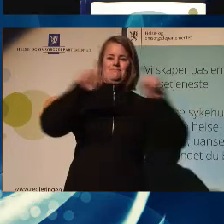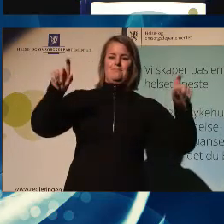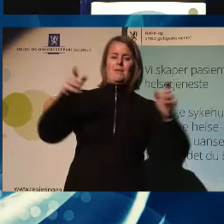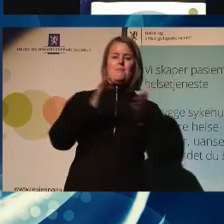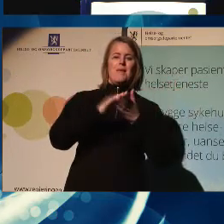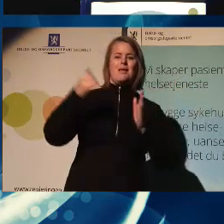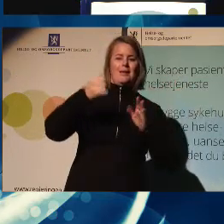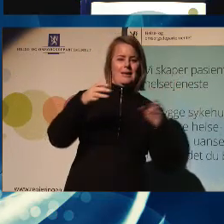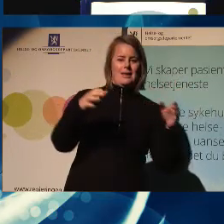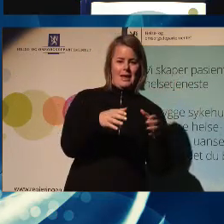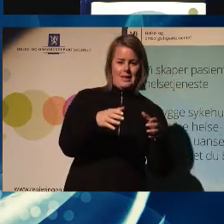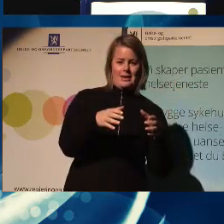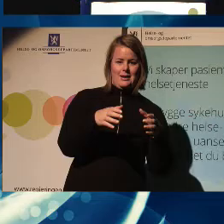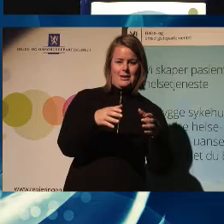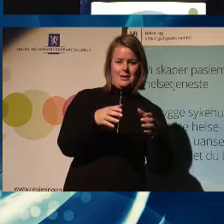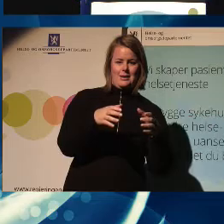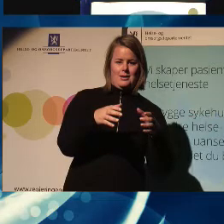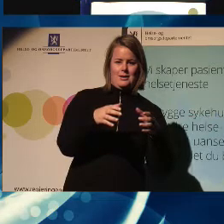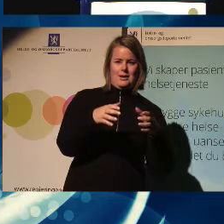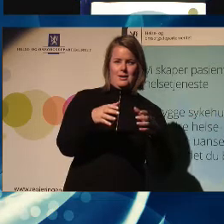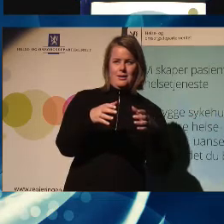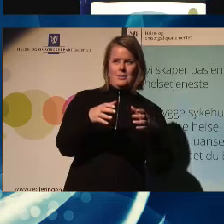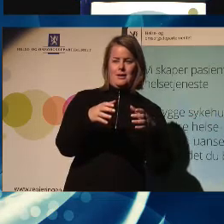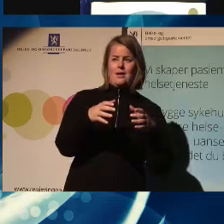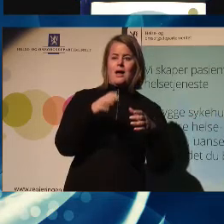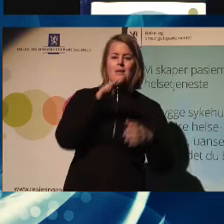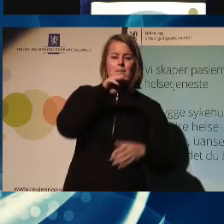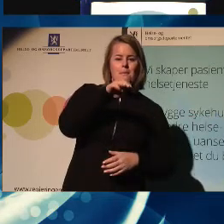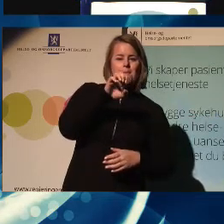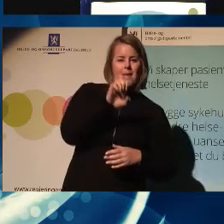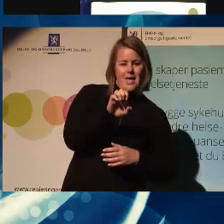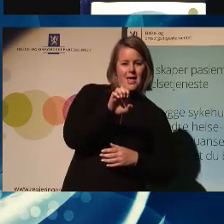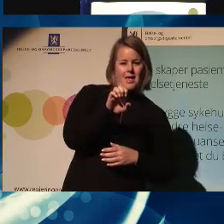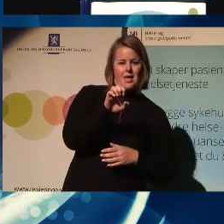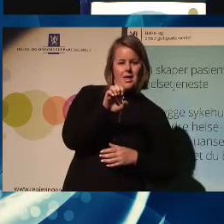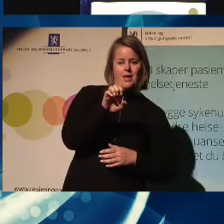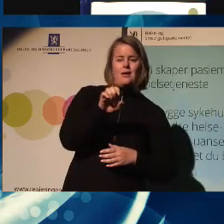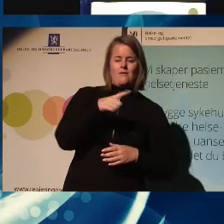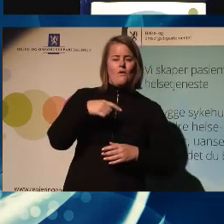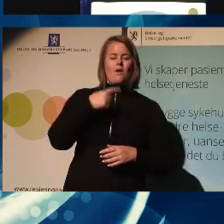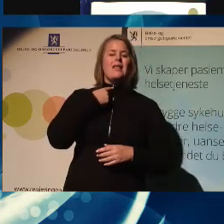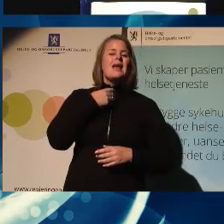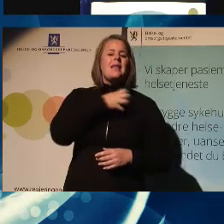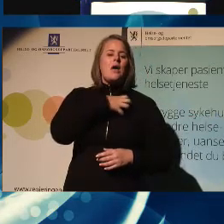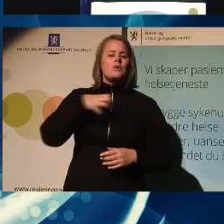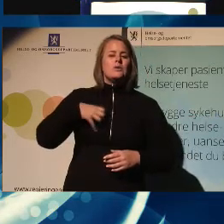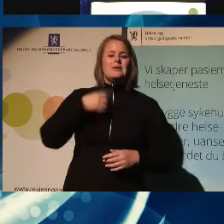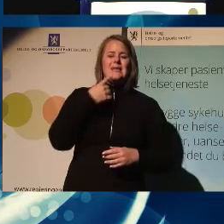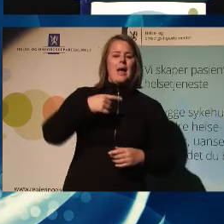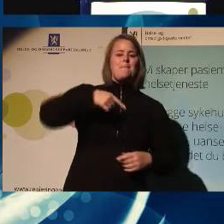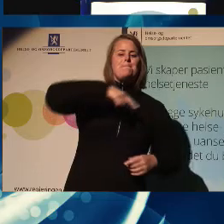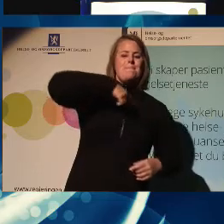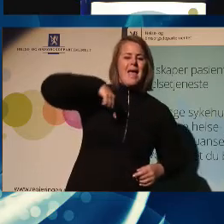nemlig på dobbeltbetydningen av ordet med i den haugesundske dialekten.